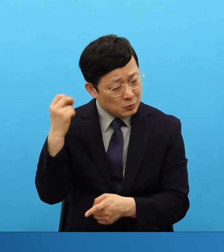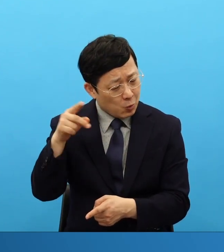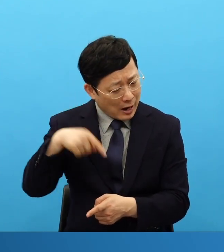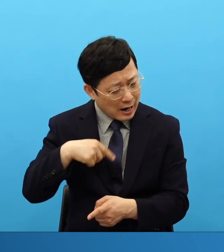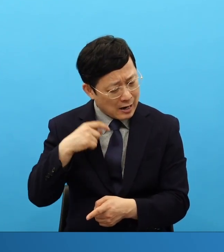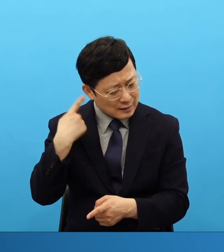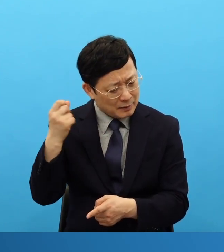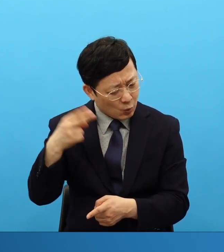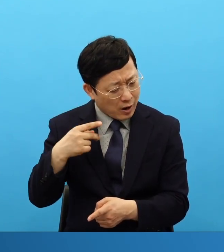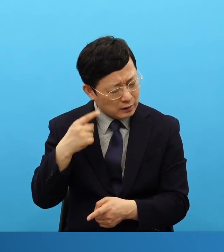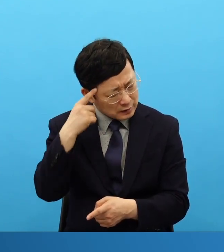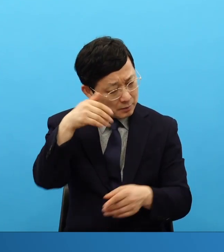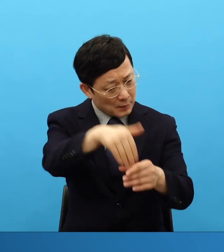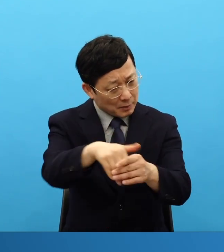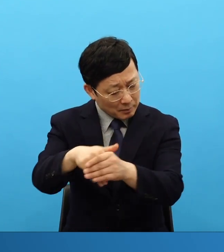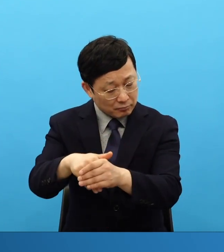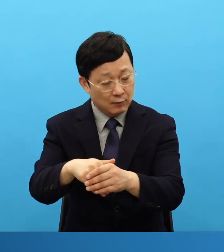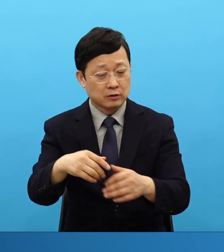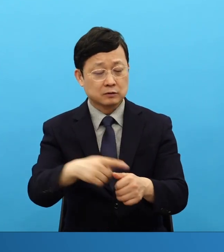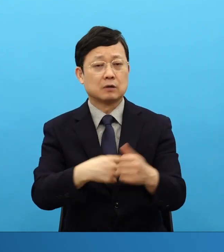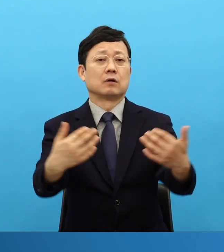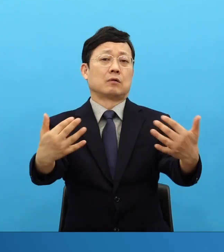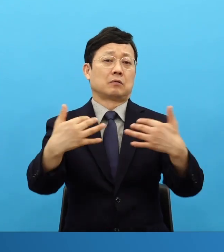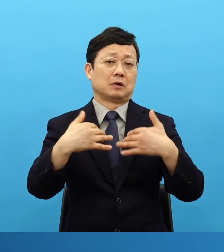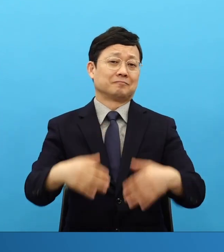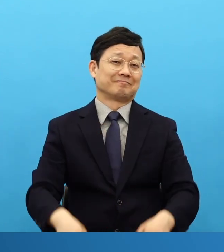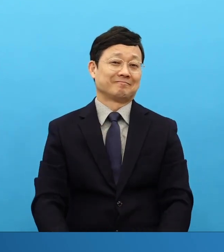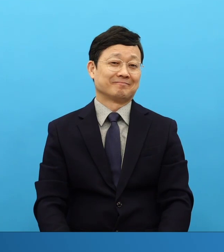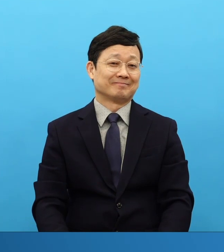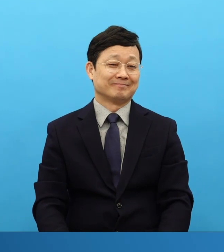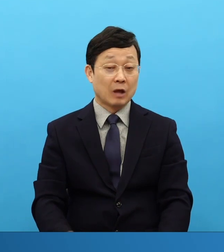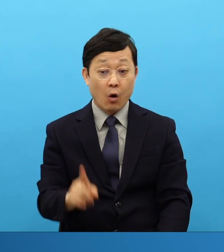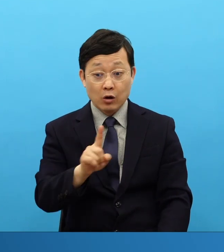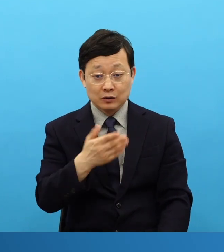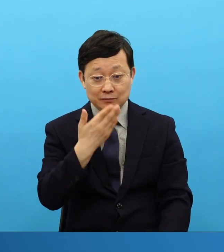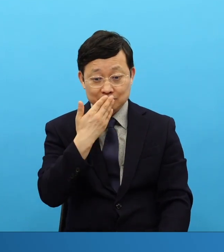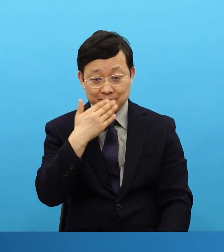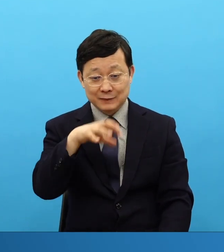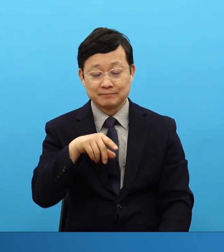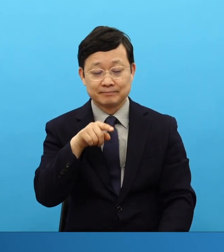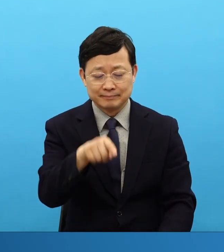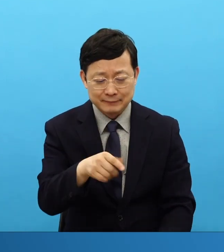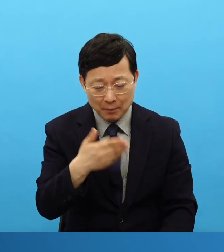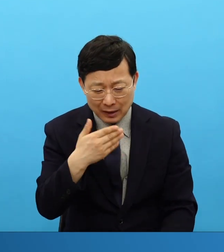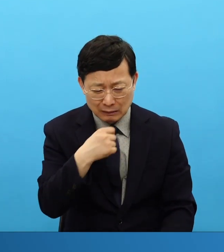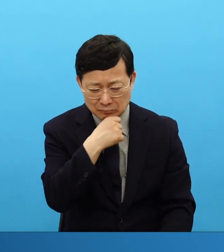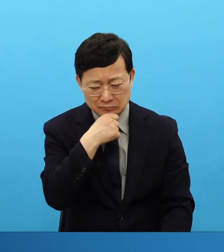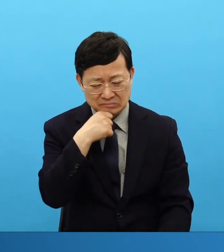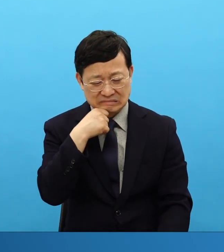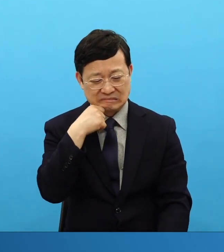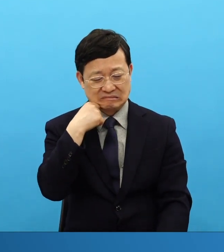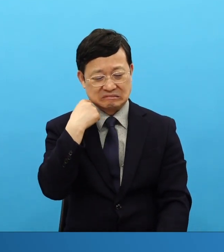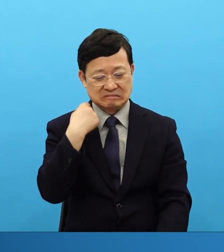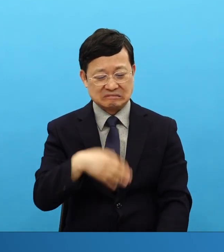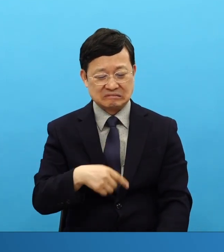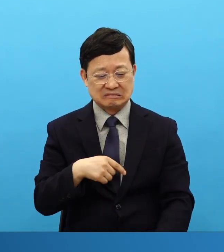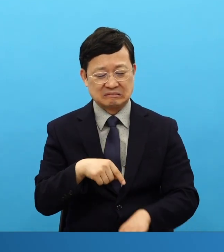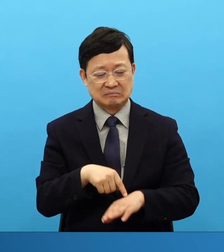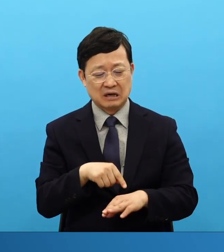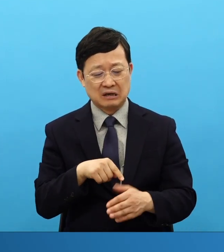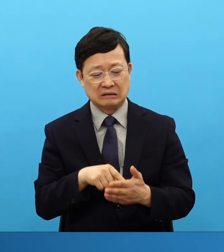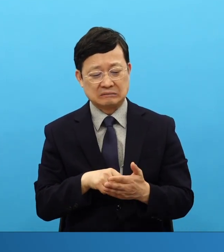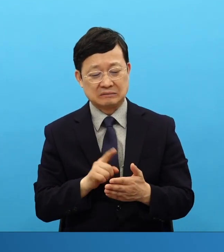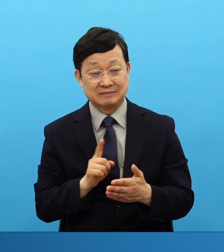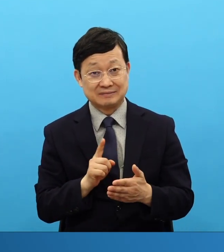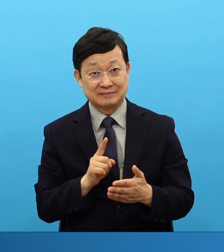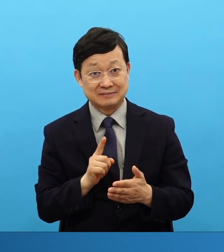think to themselves, I need to come back here again. 우리 어디 음식을 딱 먹는데요. 너무 맛이 없으면 마음속을 뭐랍니까? So when you eat something